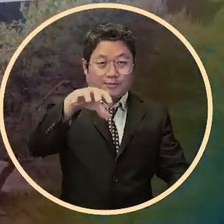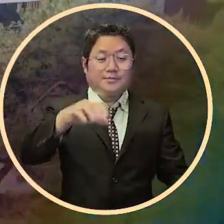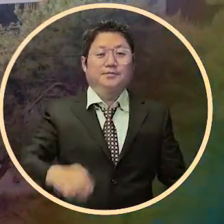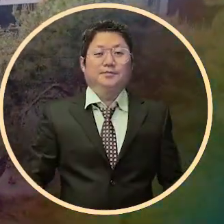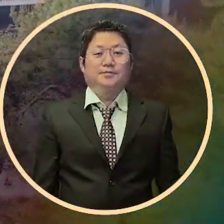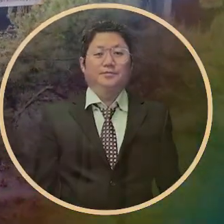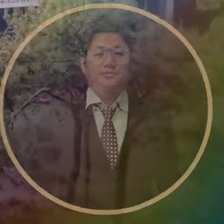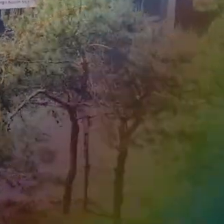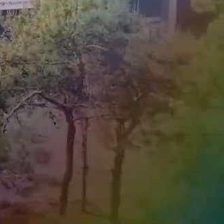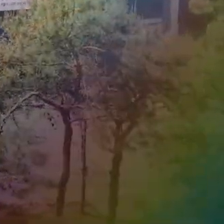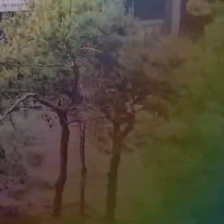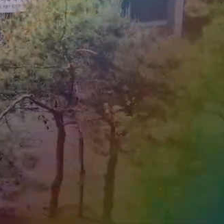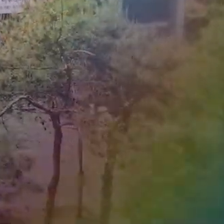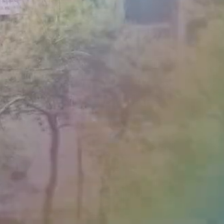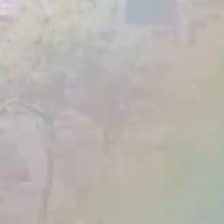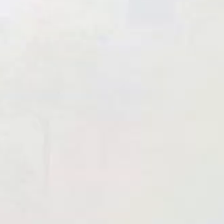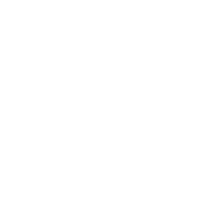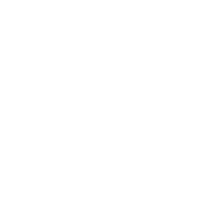국립재활원.